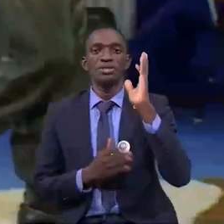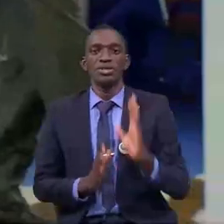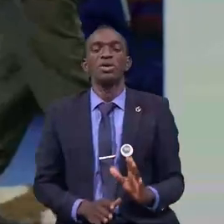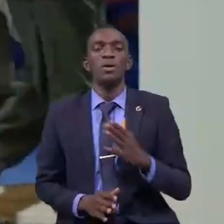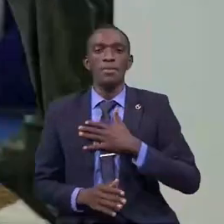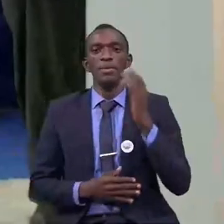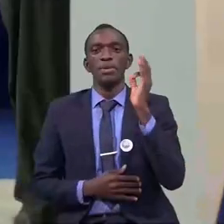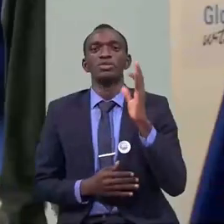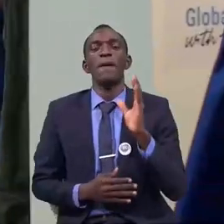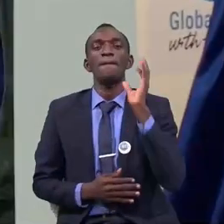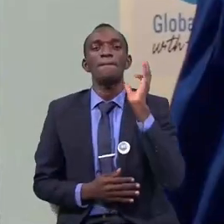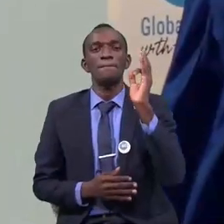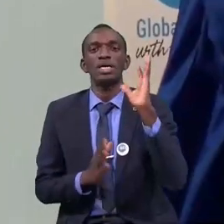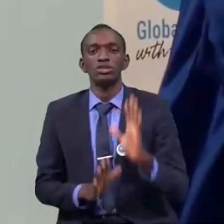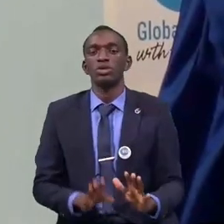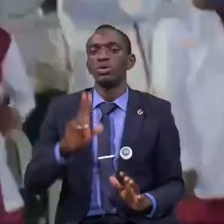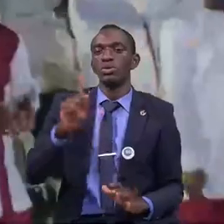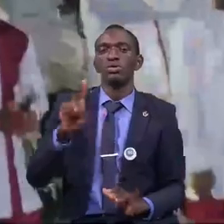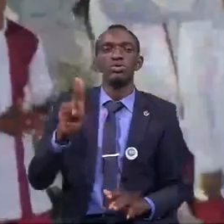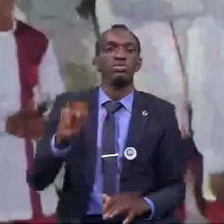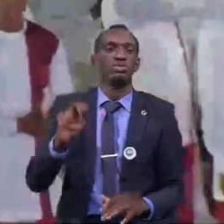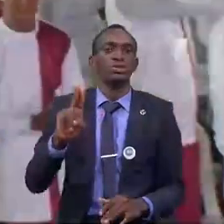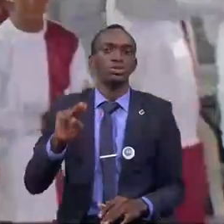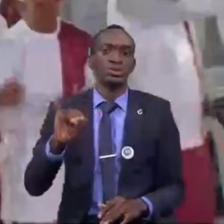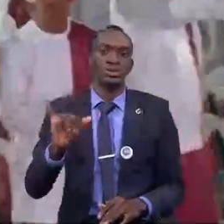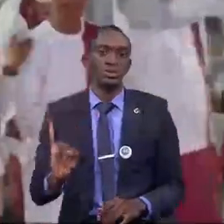pasteur docteur Douvepoint Koumoué.